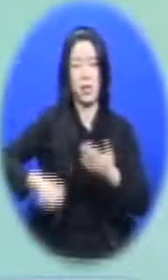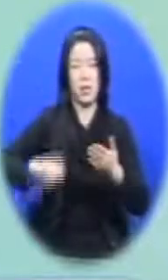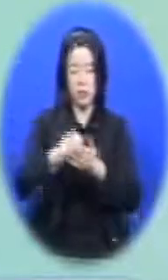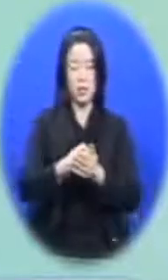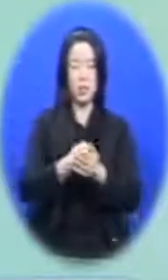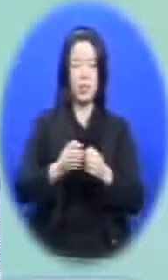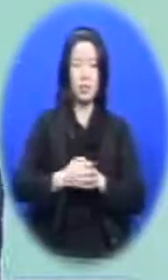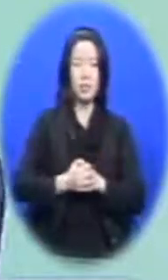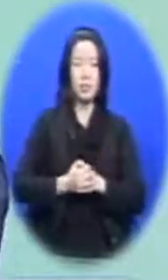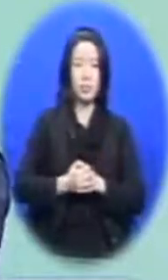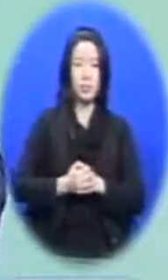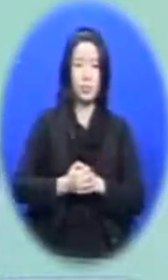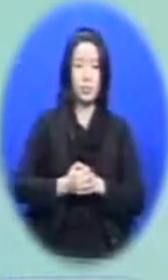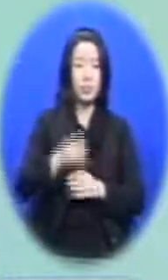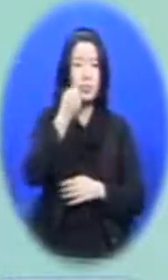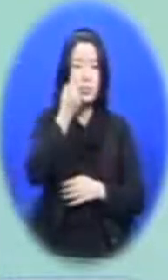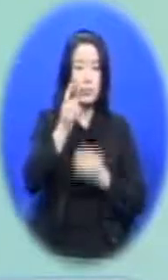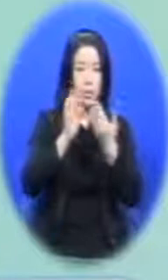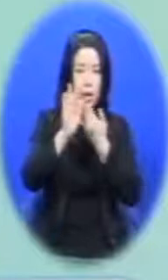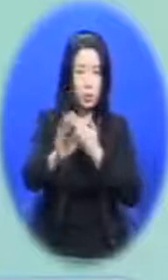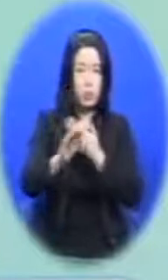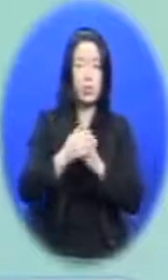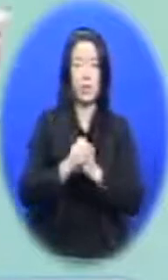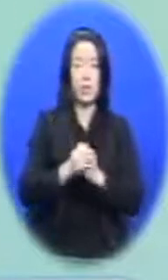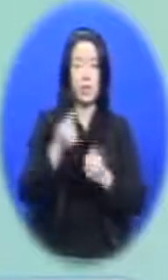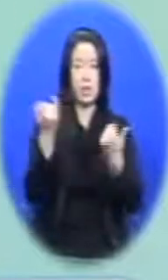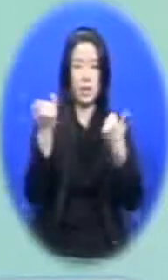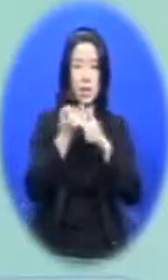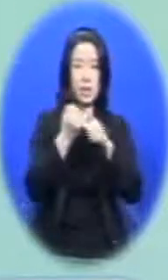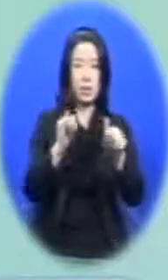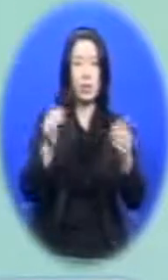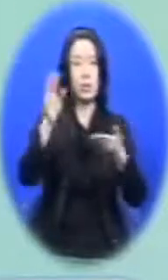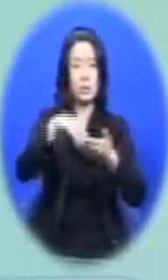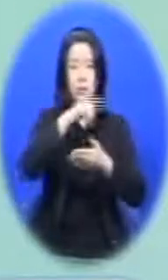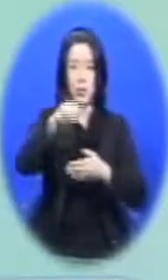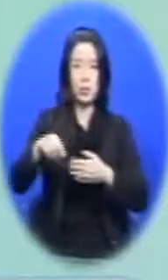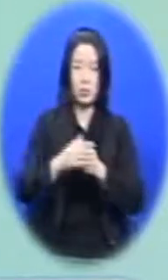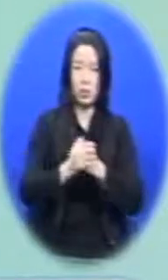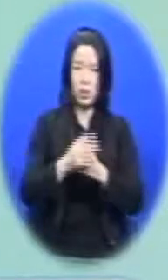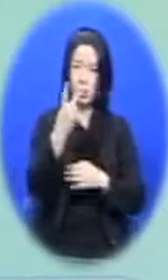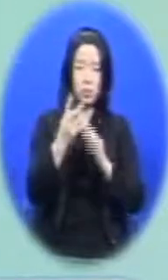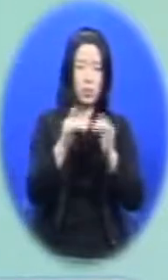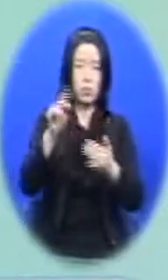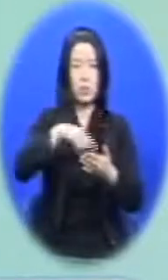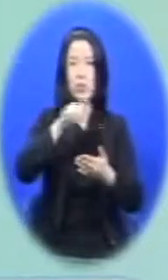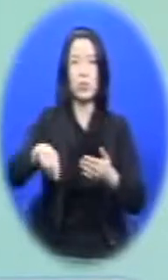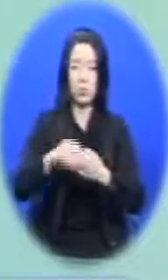결정하자. 한 달 지나서 이혼 취소. 두 내외가 다 이혼